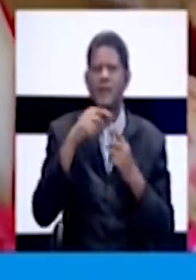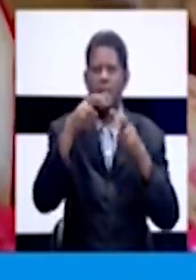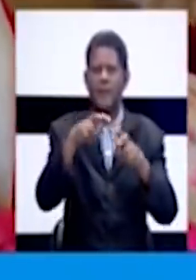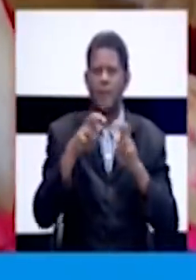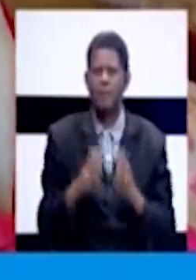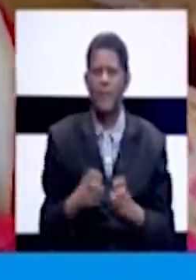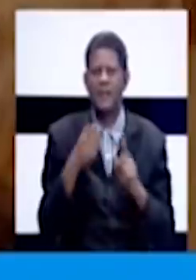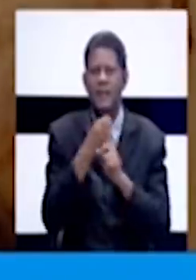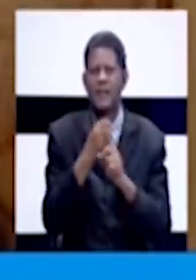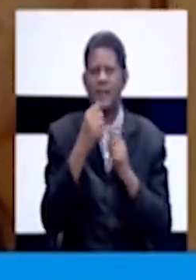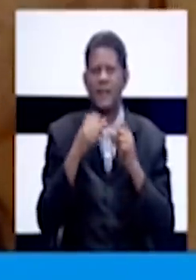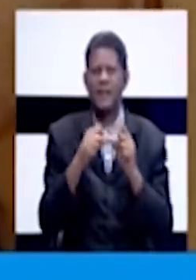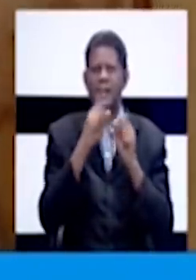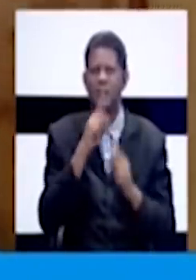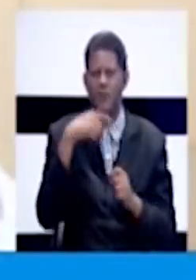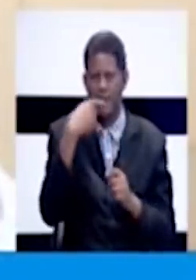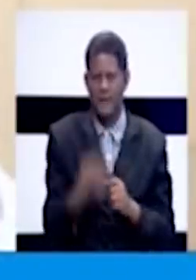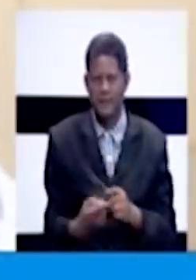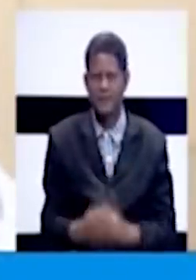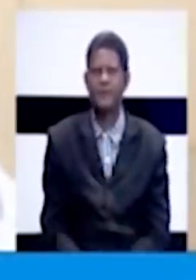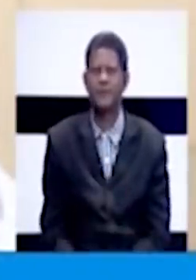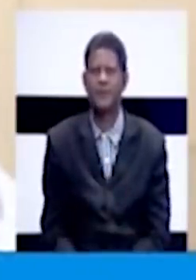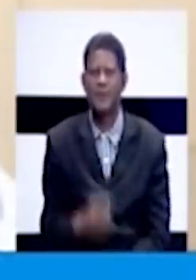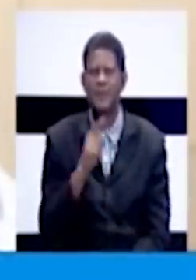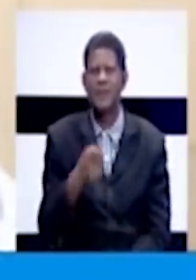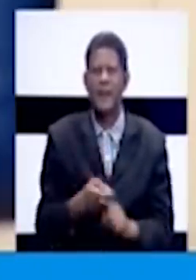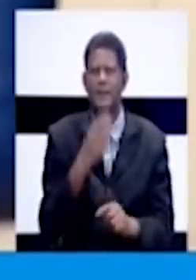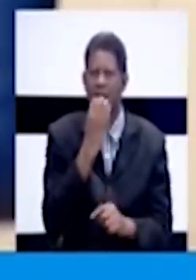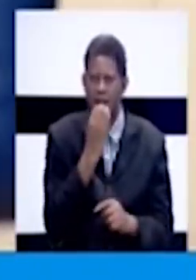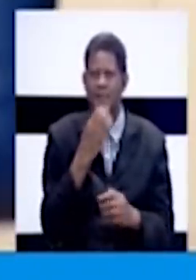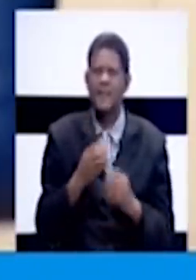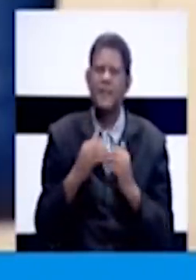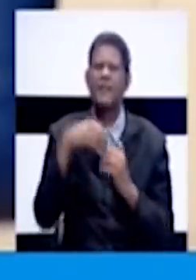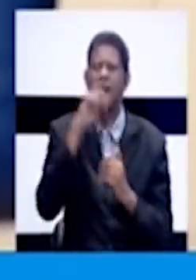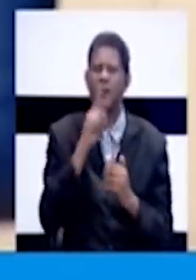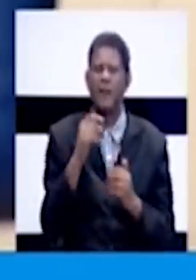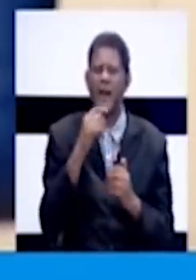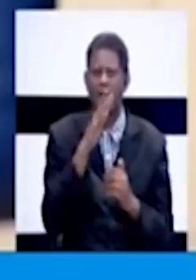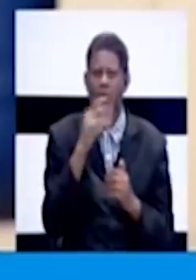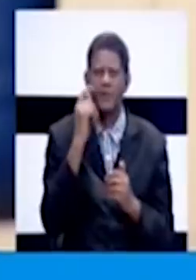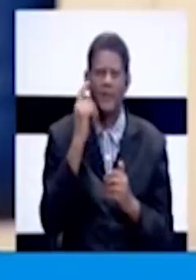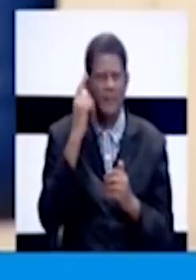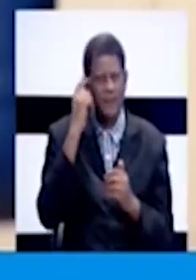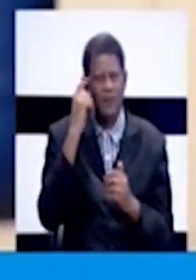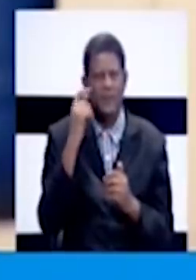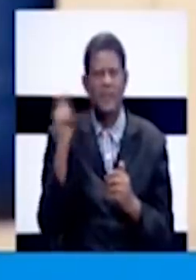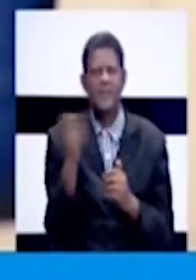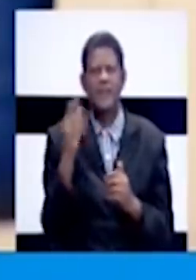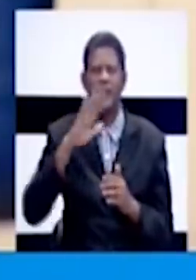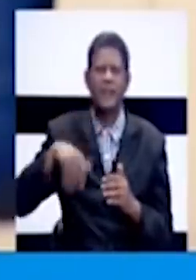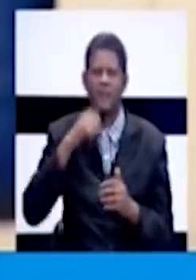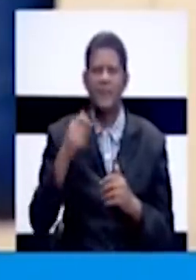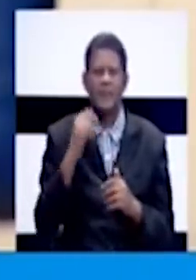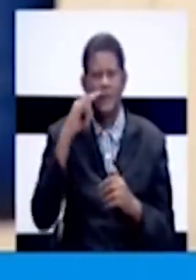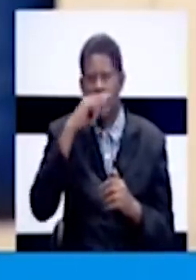تدوما كالسنا كالسالو ييلن ازيكو خاب دلقز قده دايب عدو تقراويتي زر اخي تقدفكو اين دحارة ده هساون